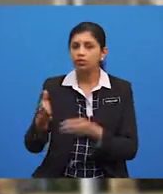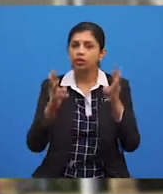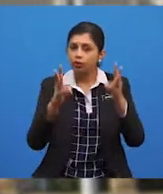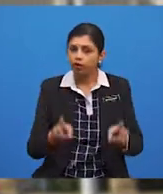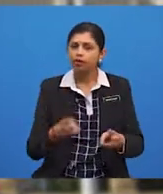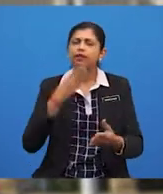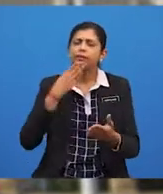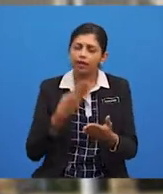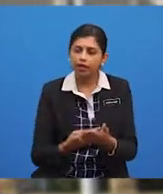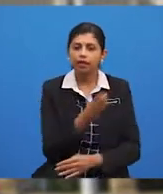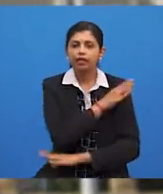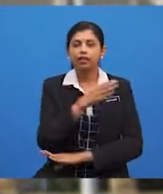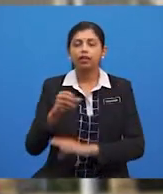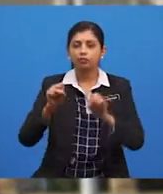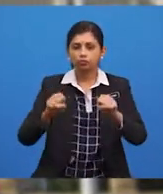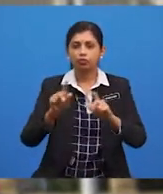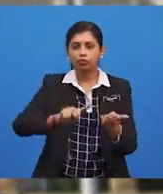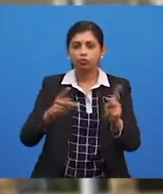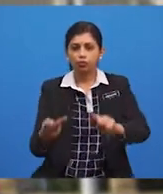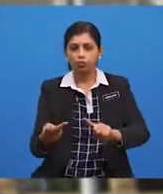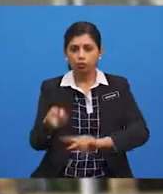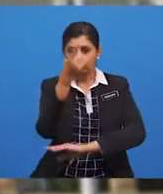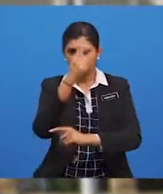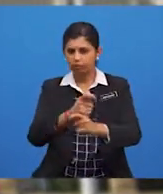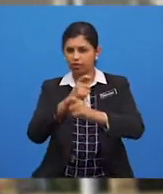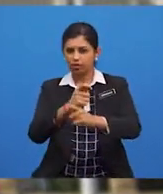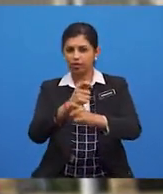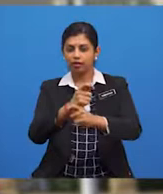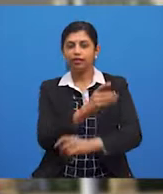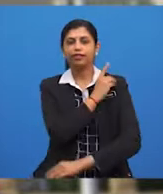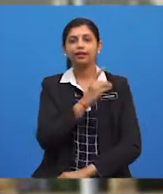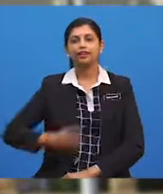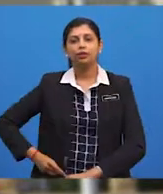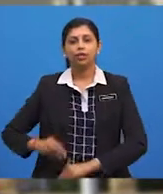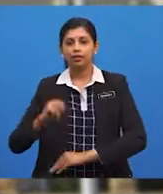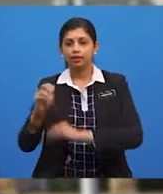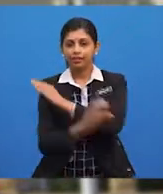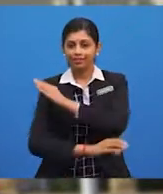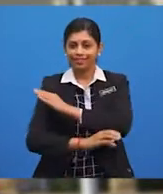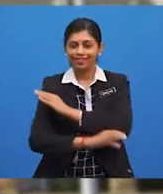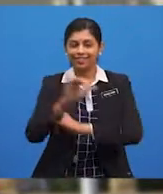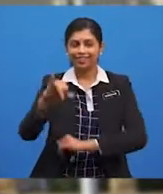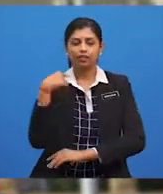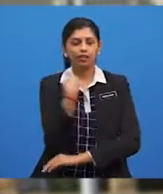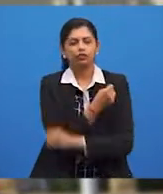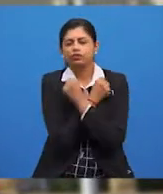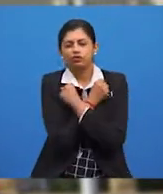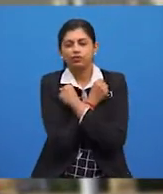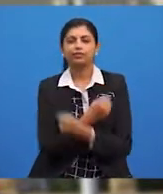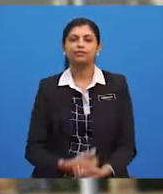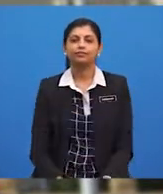baik dan sedia berkorban untuk mempertahankan kedaulatan negara yang amat kita cintai